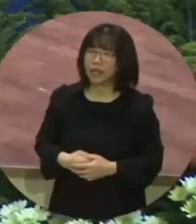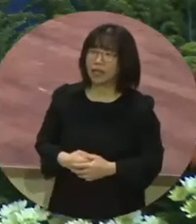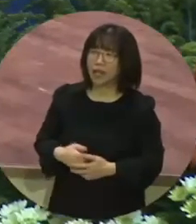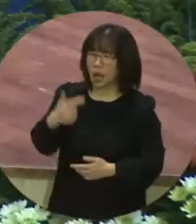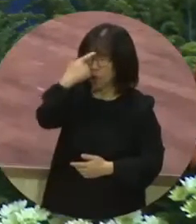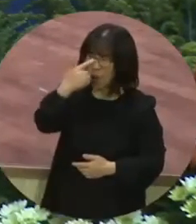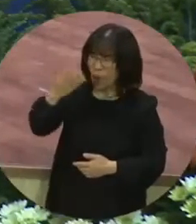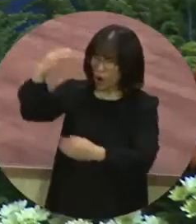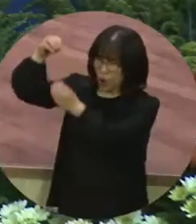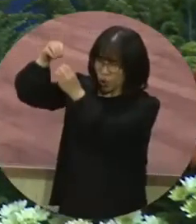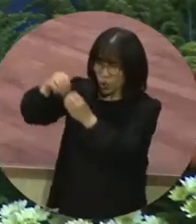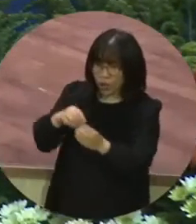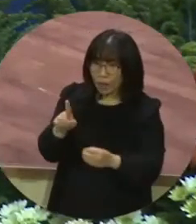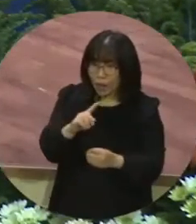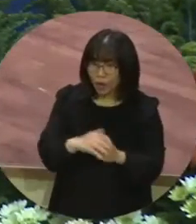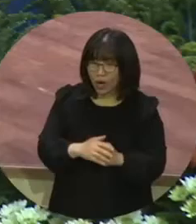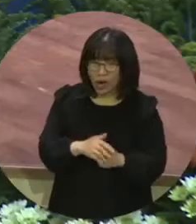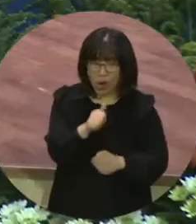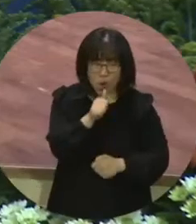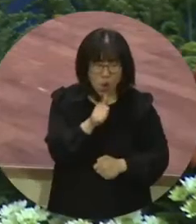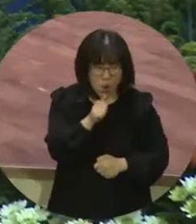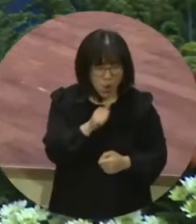콩으로 맷을 서도 못 믿겠다는 겁니다.